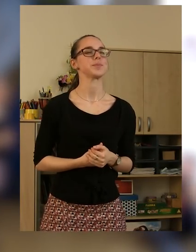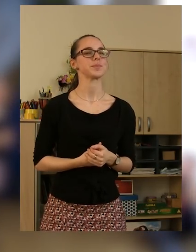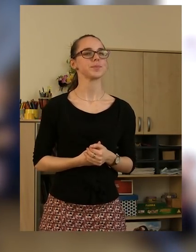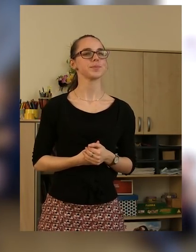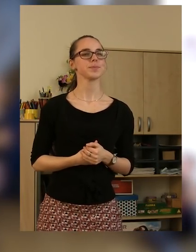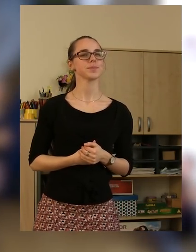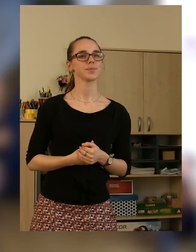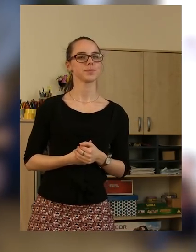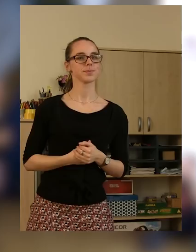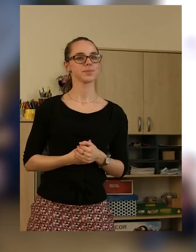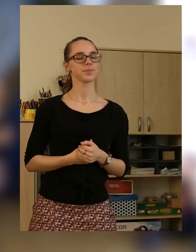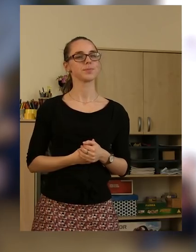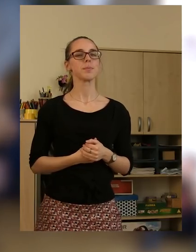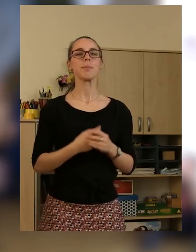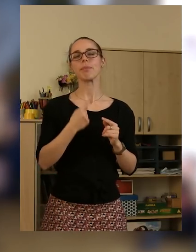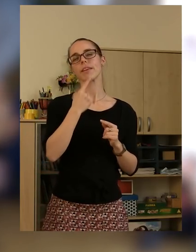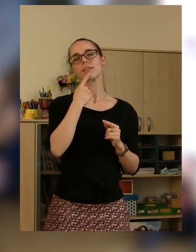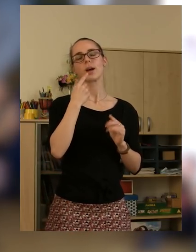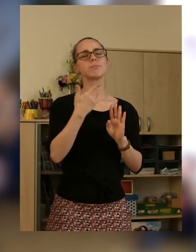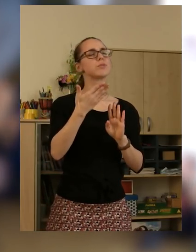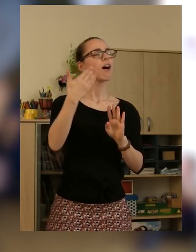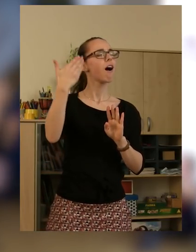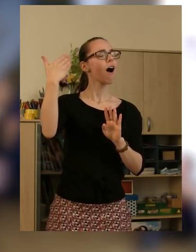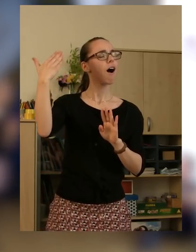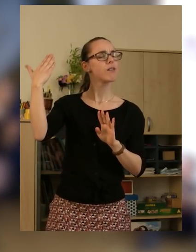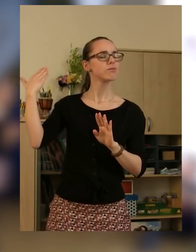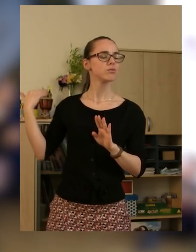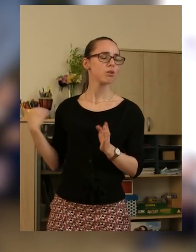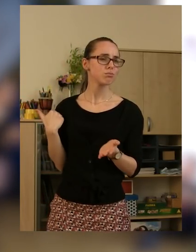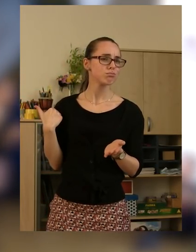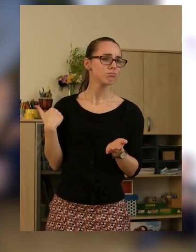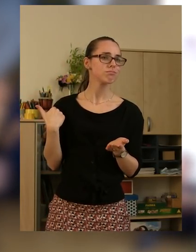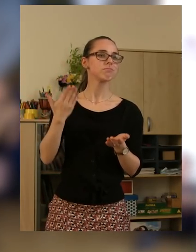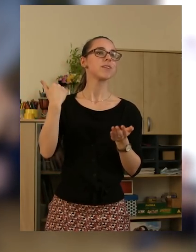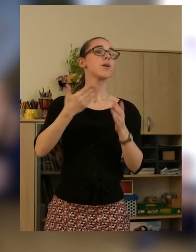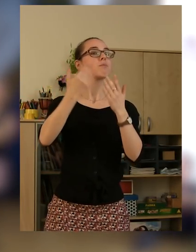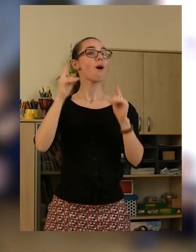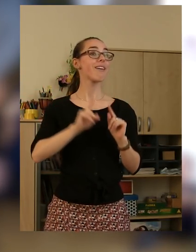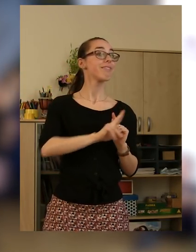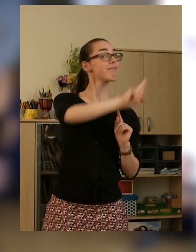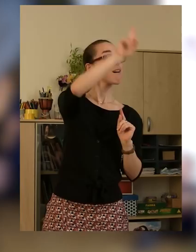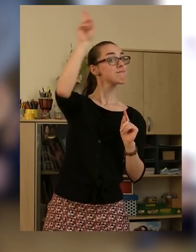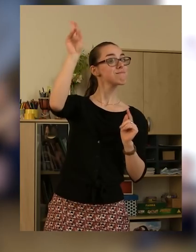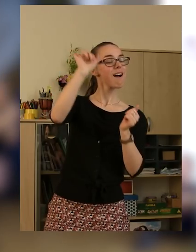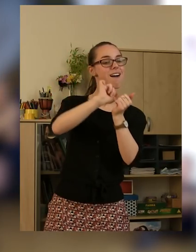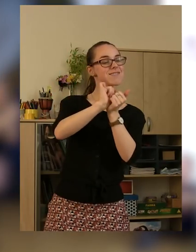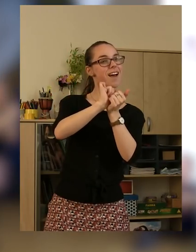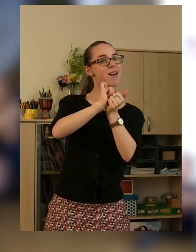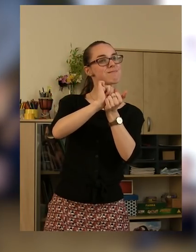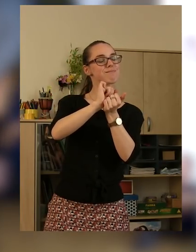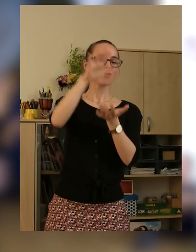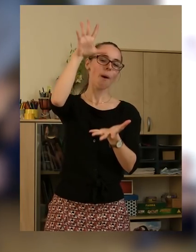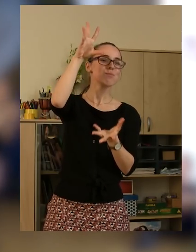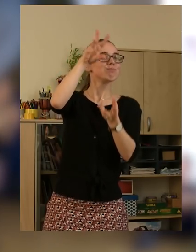Říká se, že před dlouhými časy bylo nebe a země u sebe ještě hodně blízko.